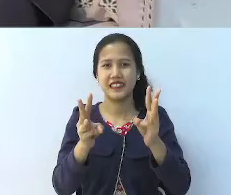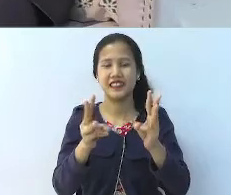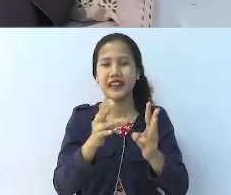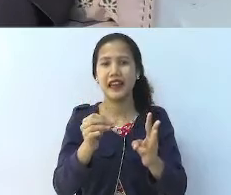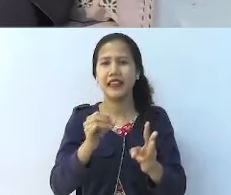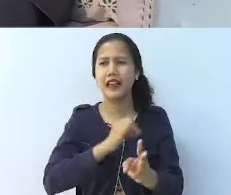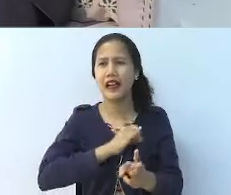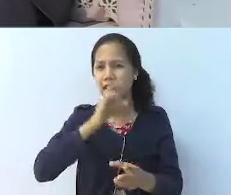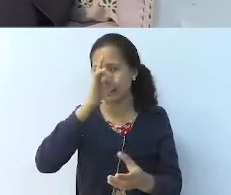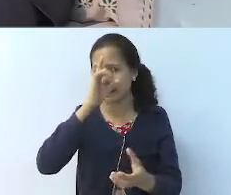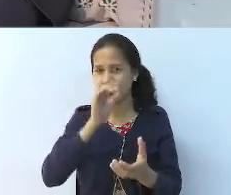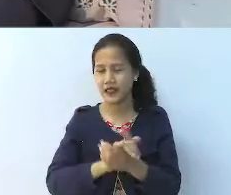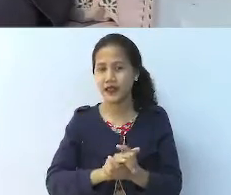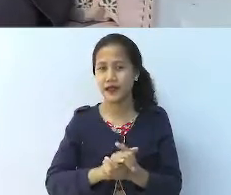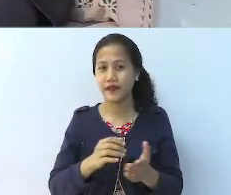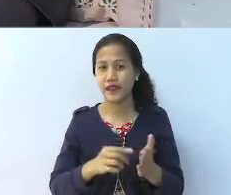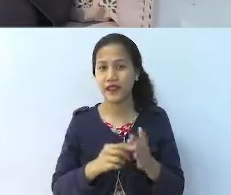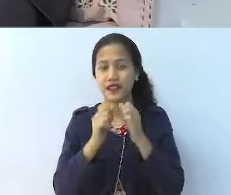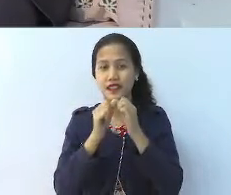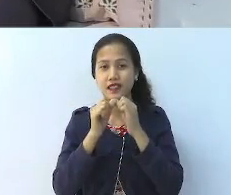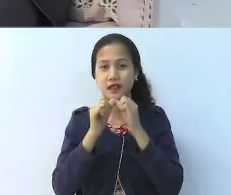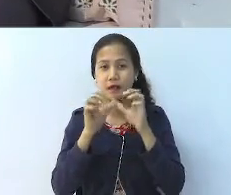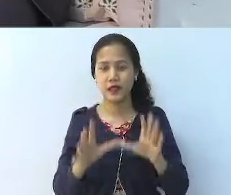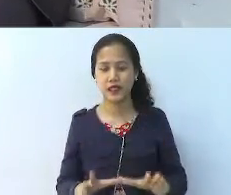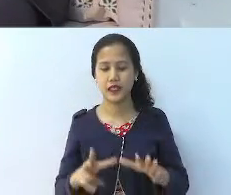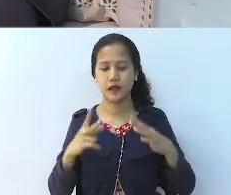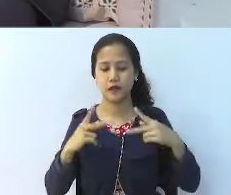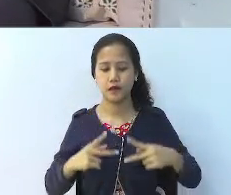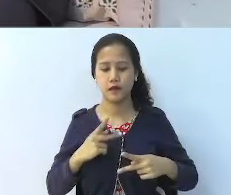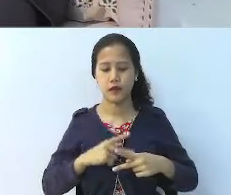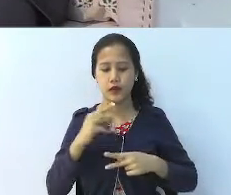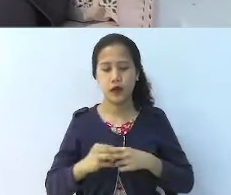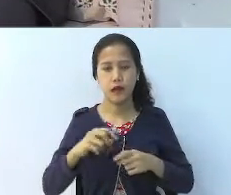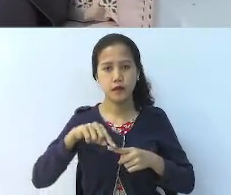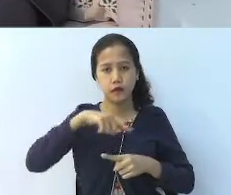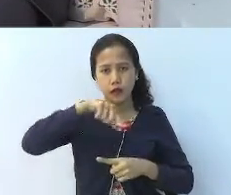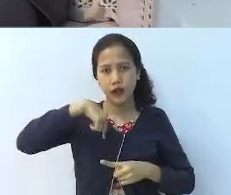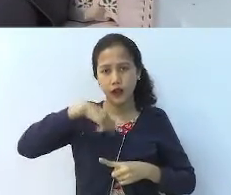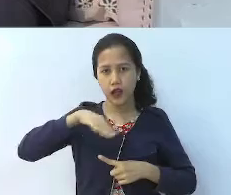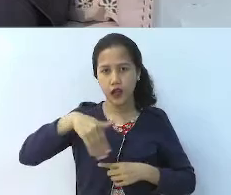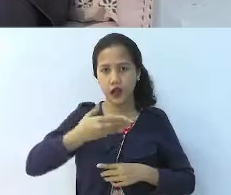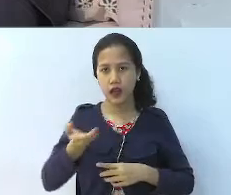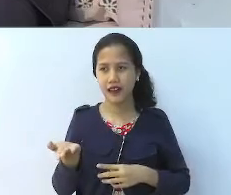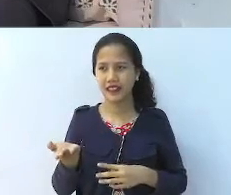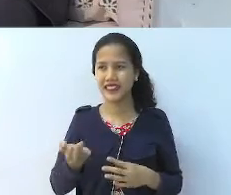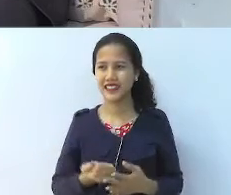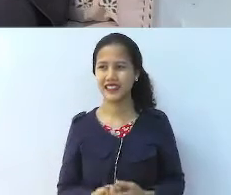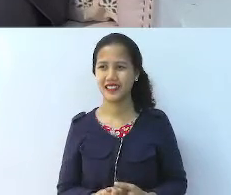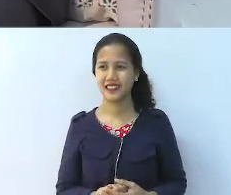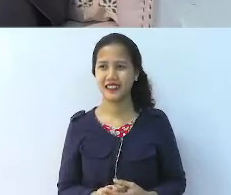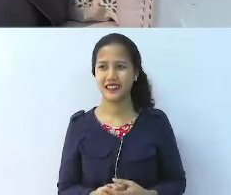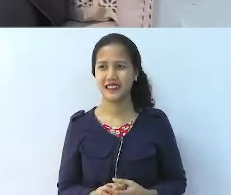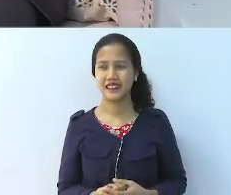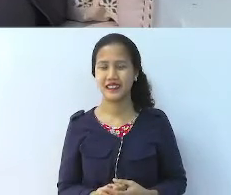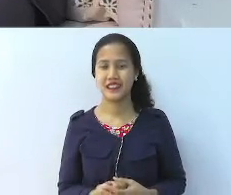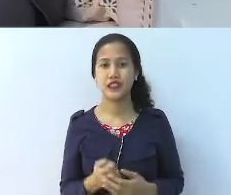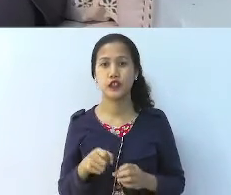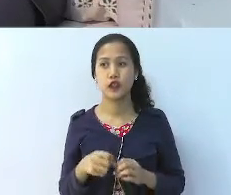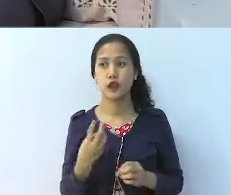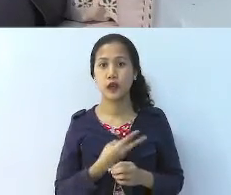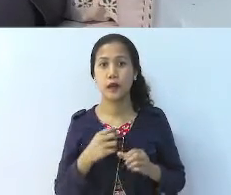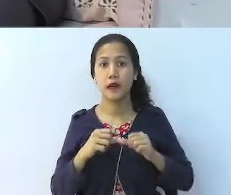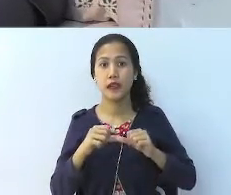sa pneumonia. Ay muli tayo po ay matuto dyan sa topic po na yan. Alright, so again, I thank you so much